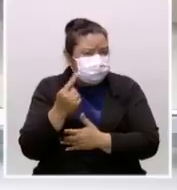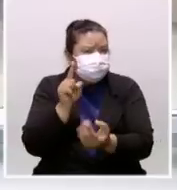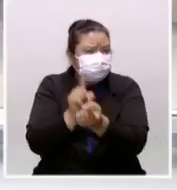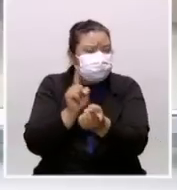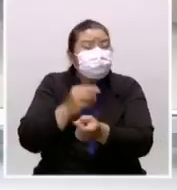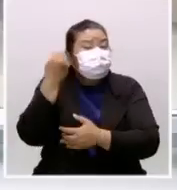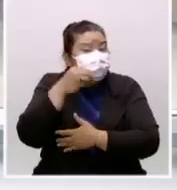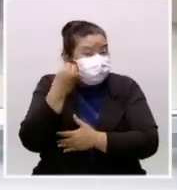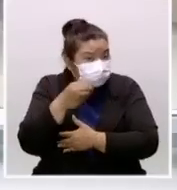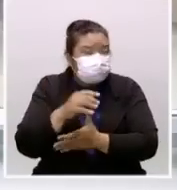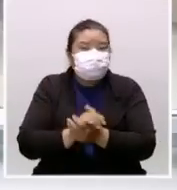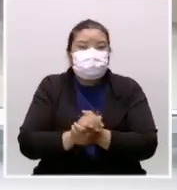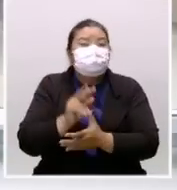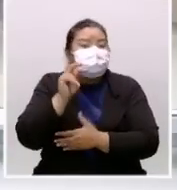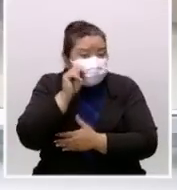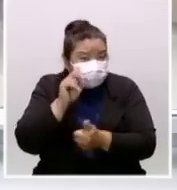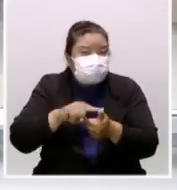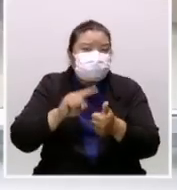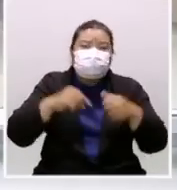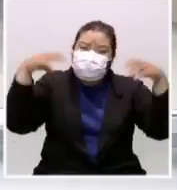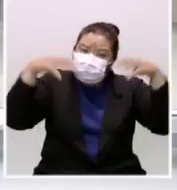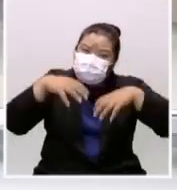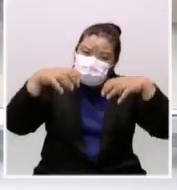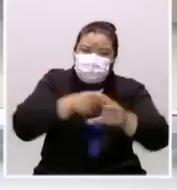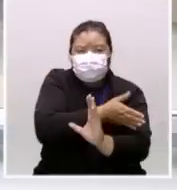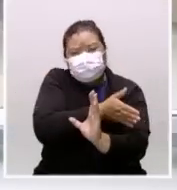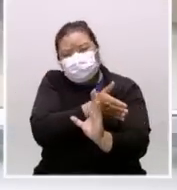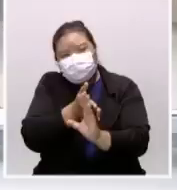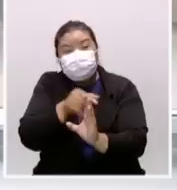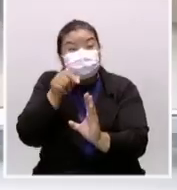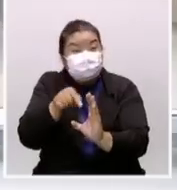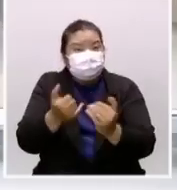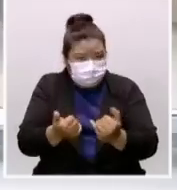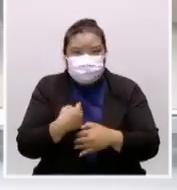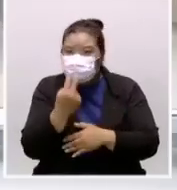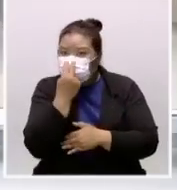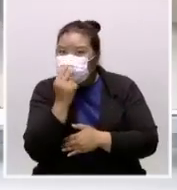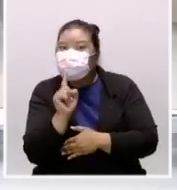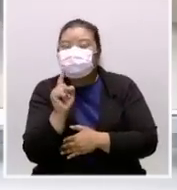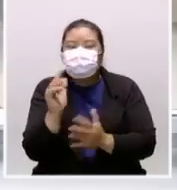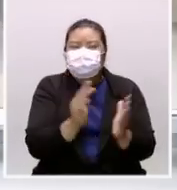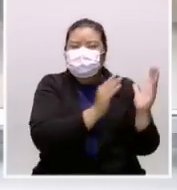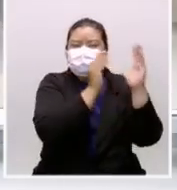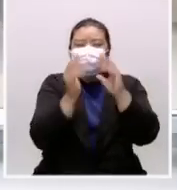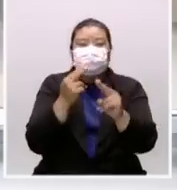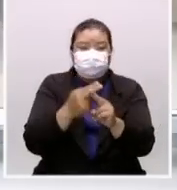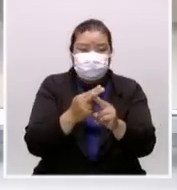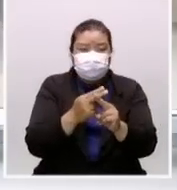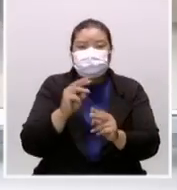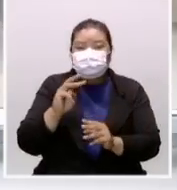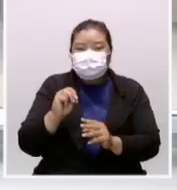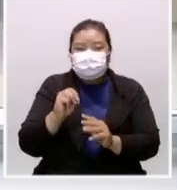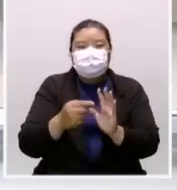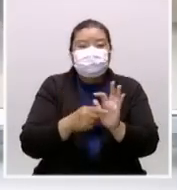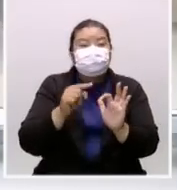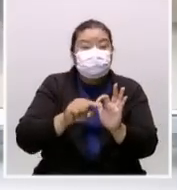คือเรื่องของน้ำเรื่องของฝนนั่นเองนะครับในช่วงสัปดาห์ที่ผ่านมารายการของเราก็เกาะติดผลกระทบอิทธิพลของพายุมู่หลานที่มันอ่อนกำลังลงไ